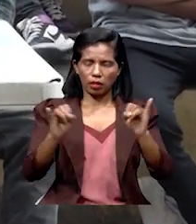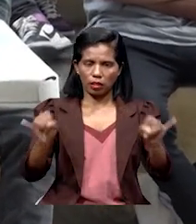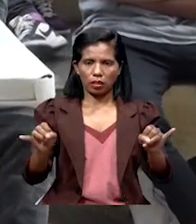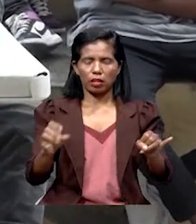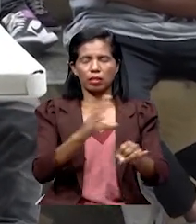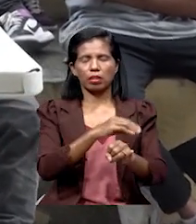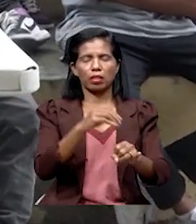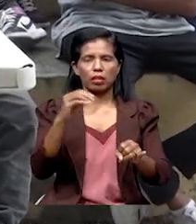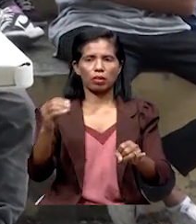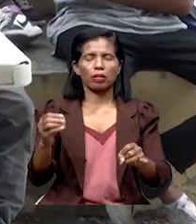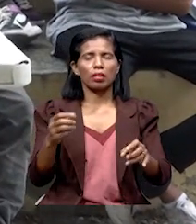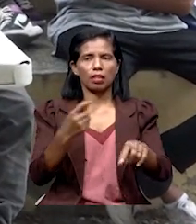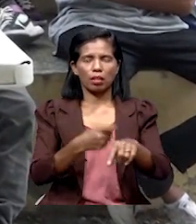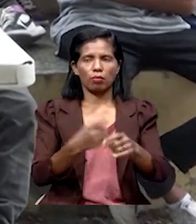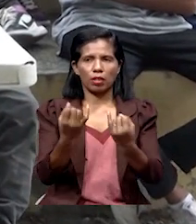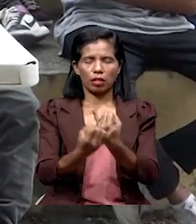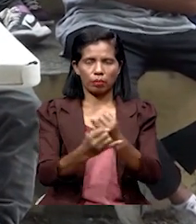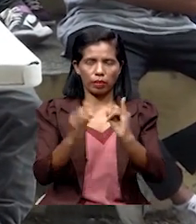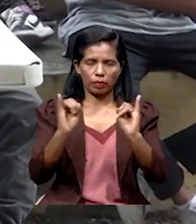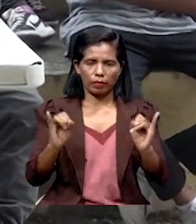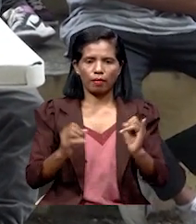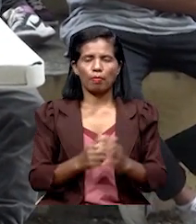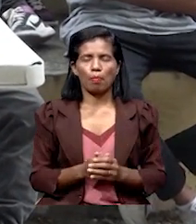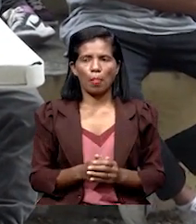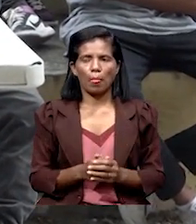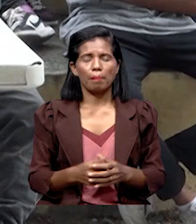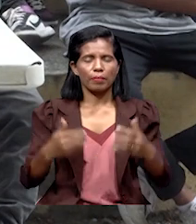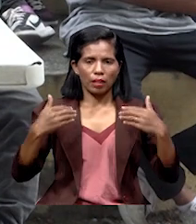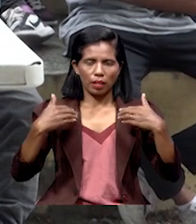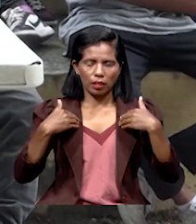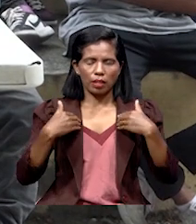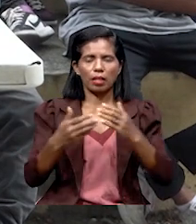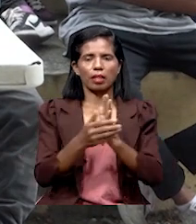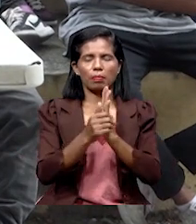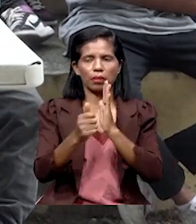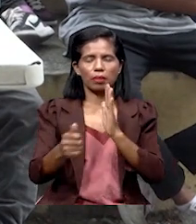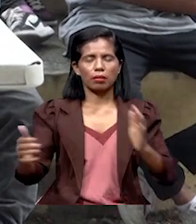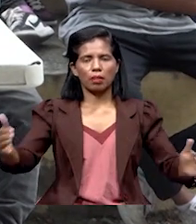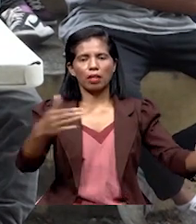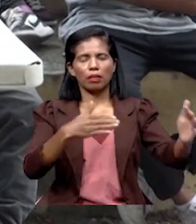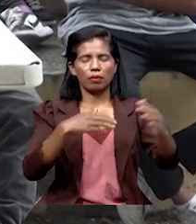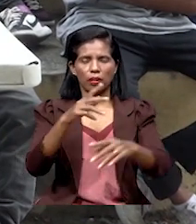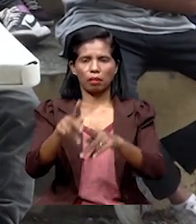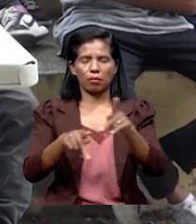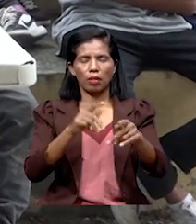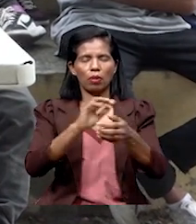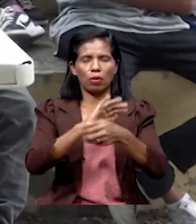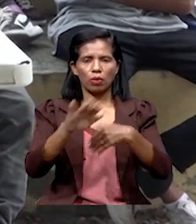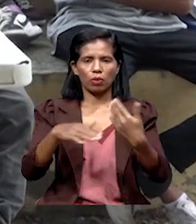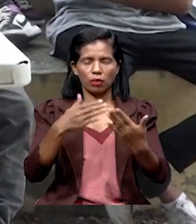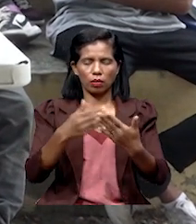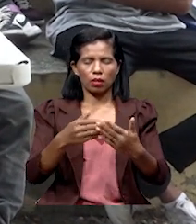era independensia. Nia makia kapasidade atu hakua ke mahotu kair hamutu